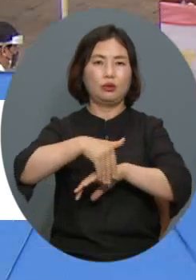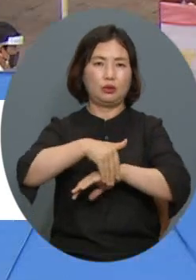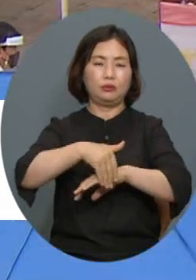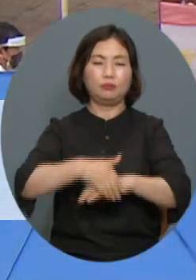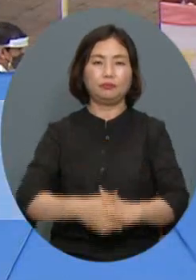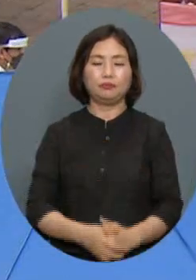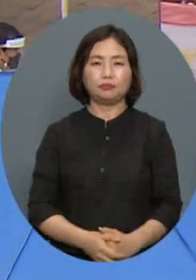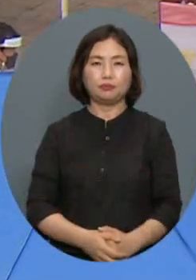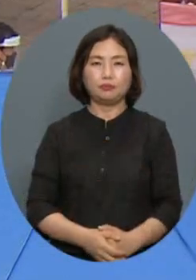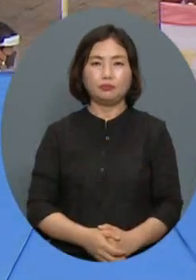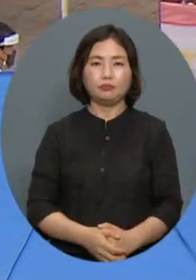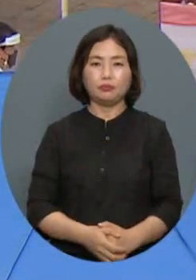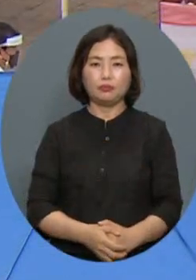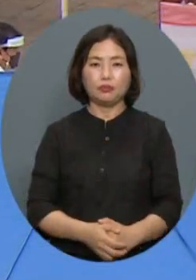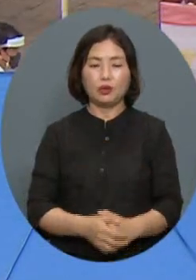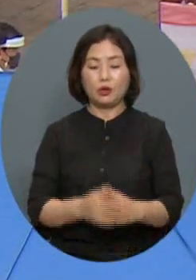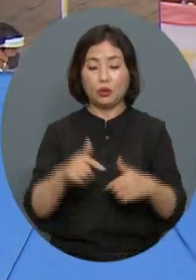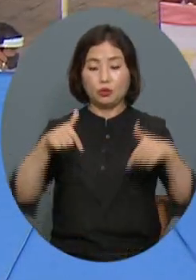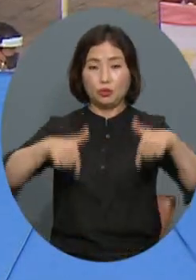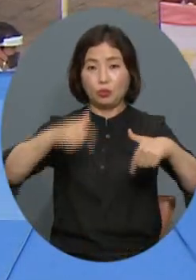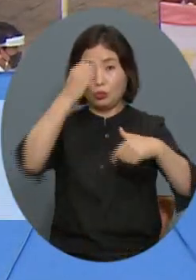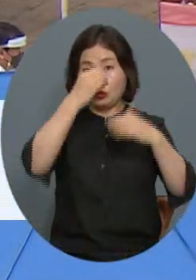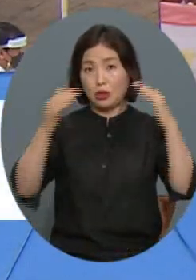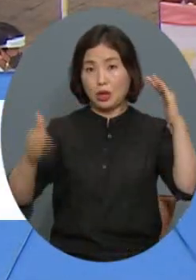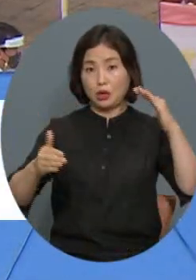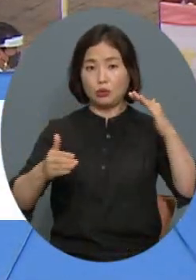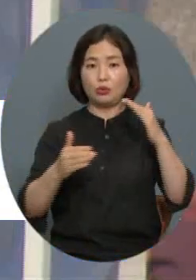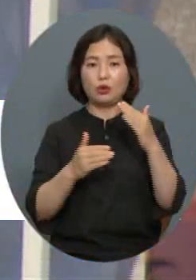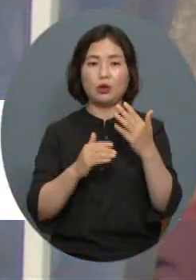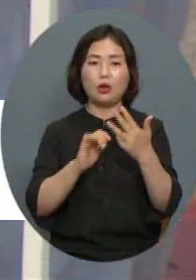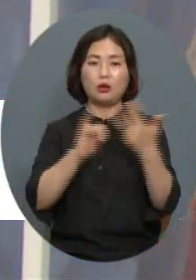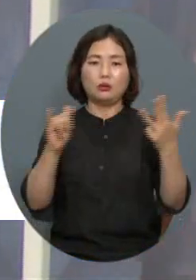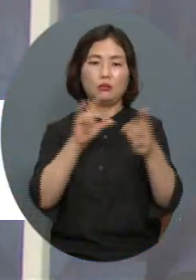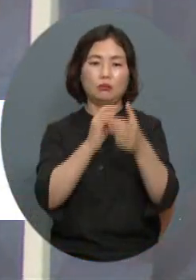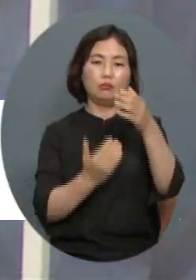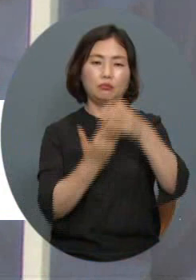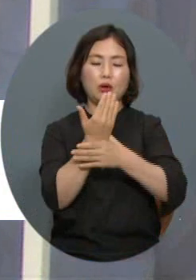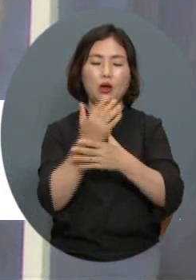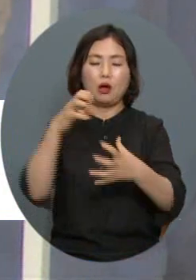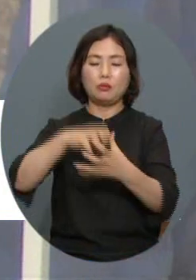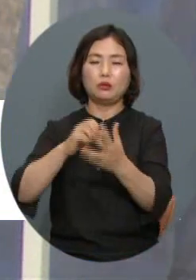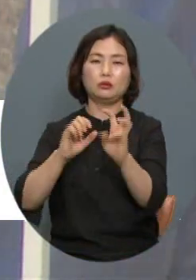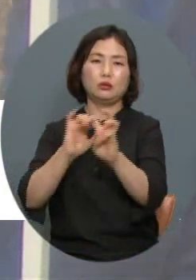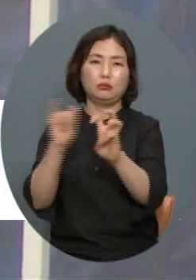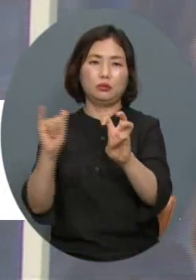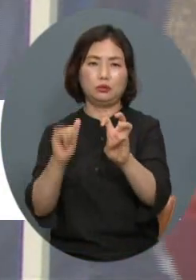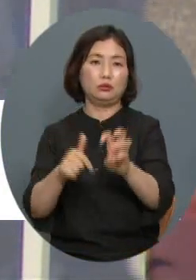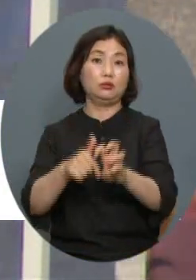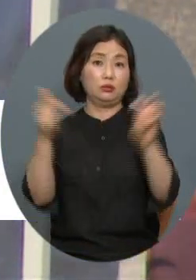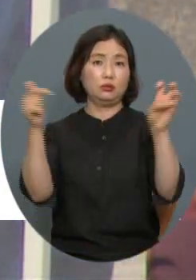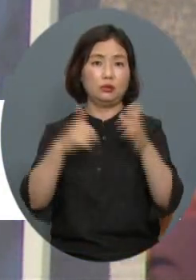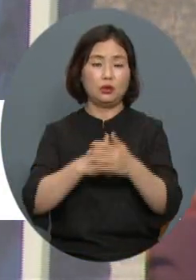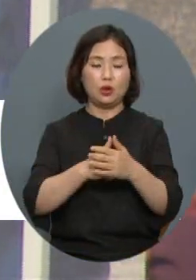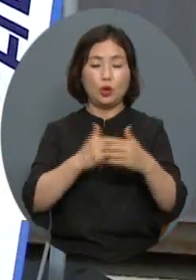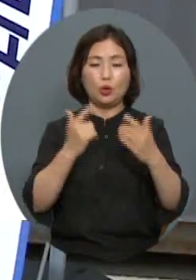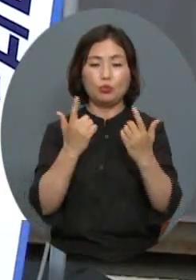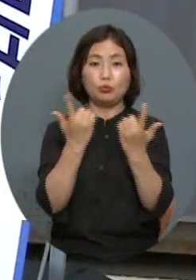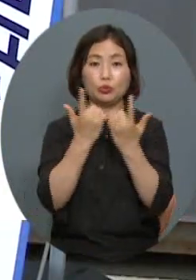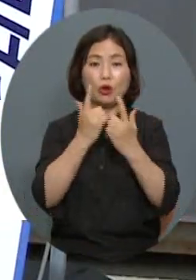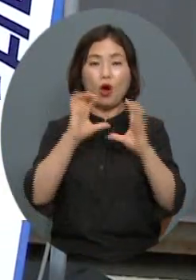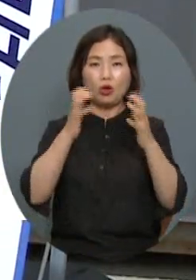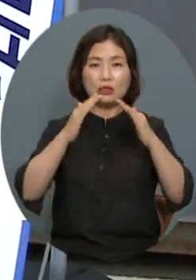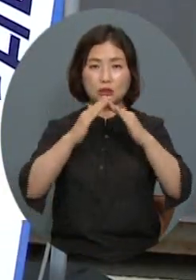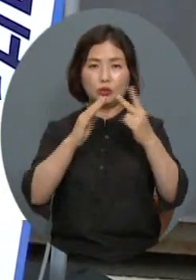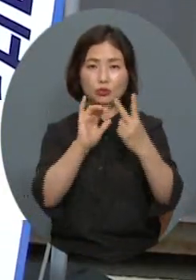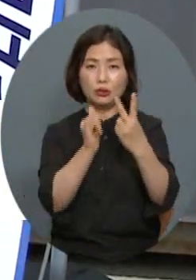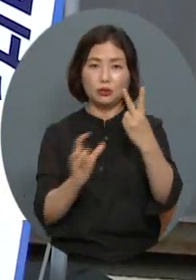예정이고 서구의 고등학교에서도 학생 등 8명이 추가 확진돼 누적 30명으로 늘었습니다. 북구 어린이집 관련해서도